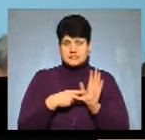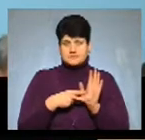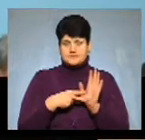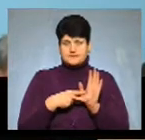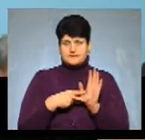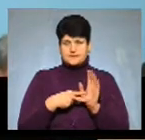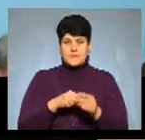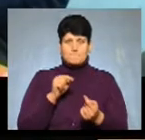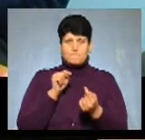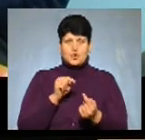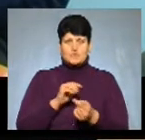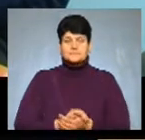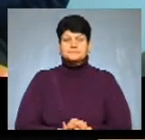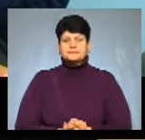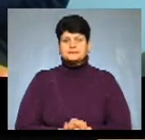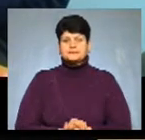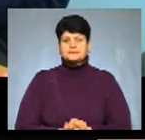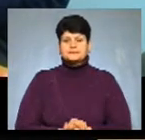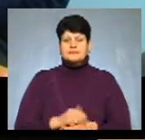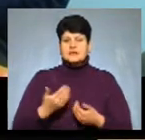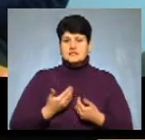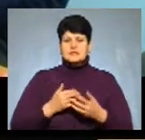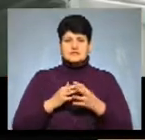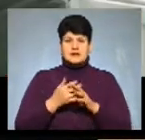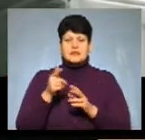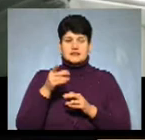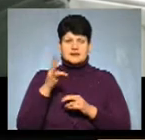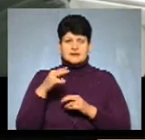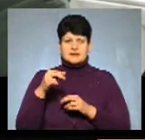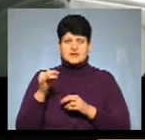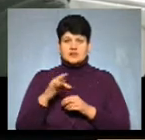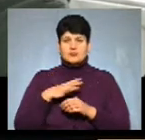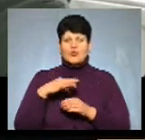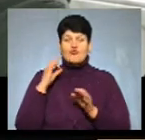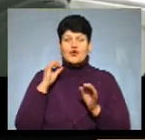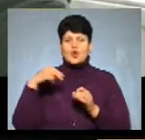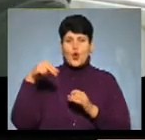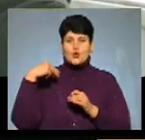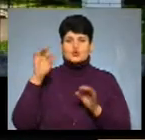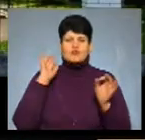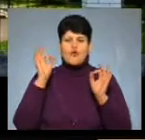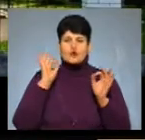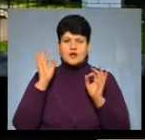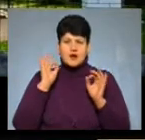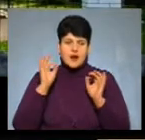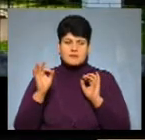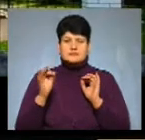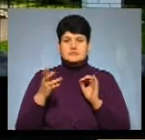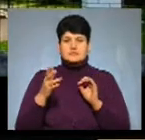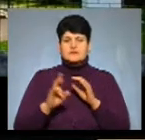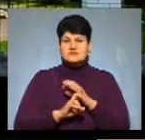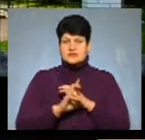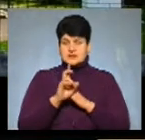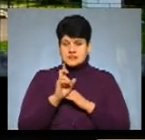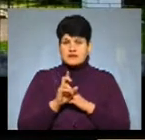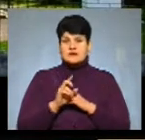27 проти. Житель села Гніздичне Віталій Коцюба був дзвонарем і церковним старостою храму Преображення